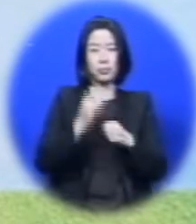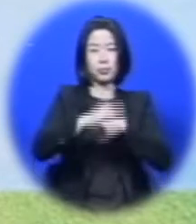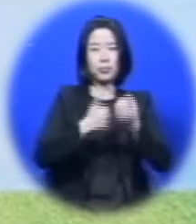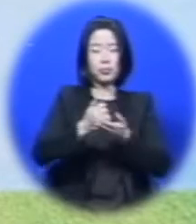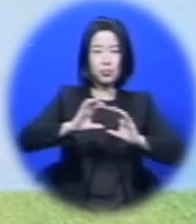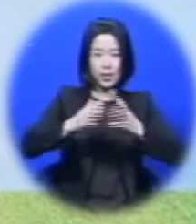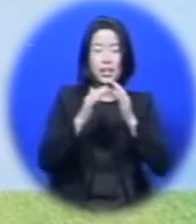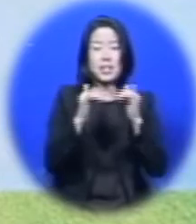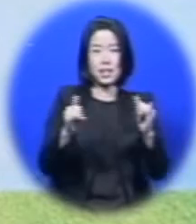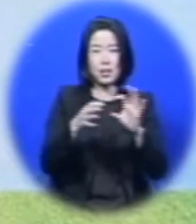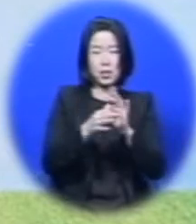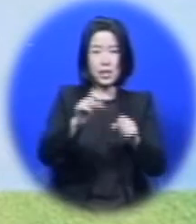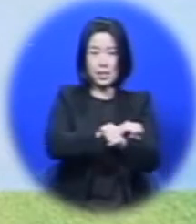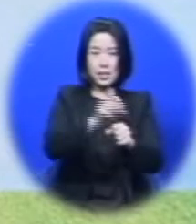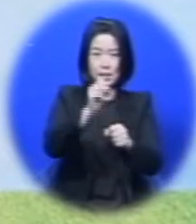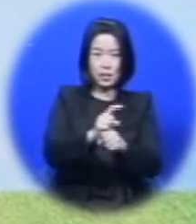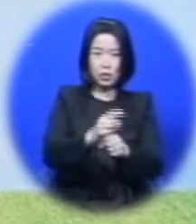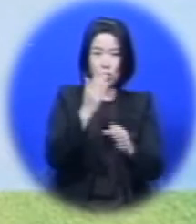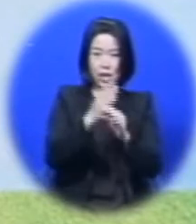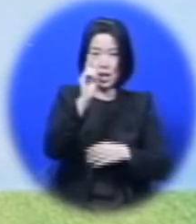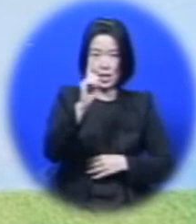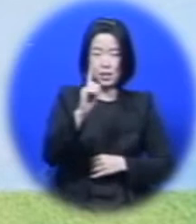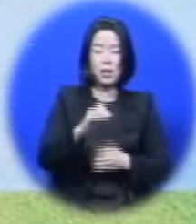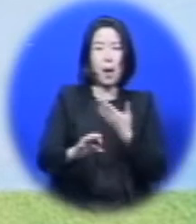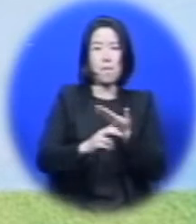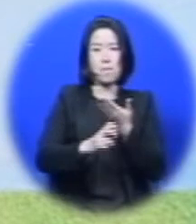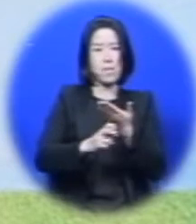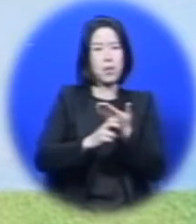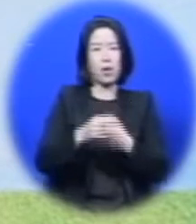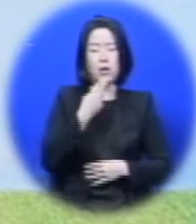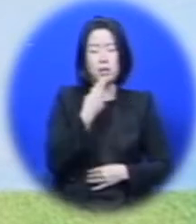하나님의 나라 사람의 특징 중에 하나는 불법을 행하지 않는 것입니다.